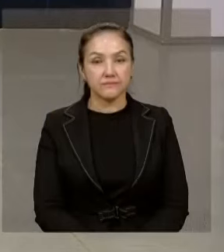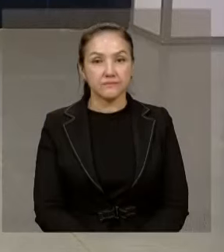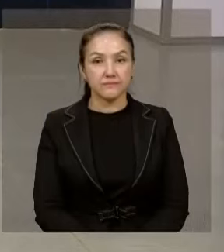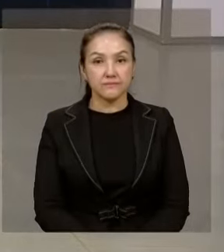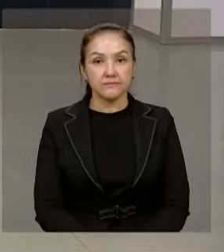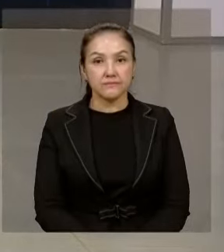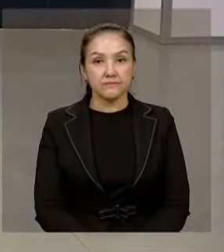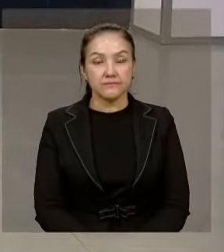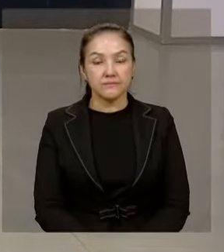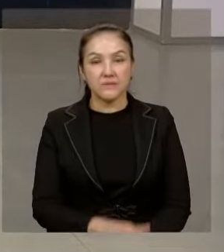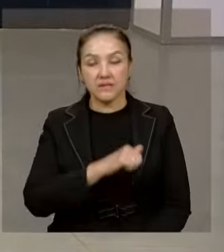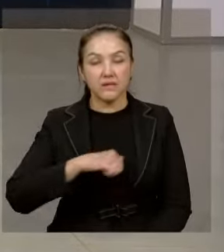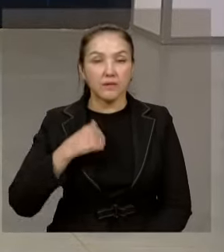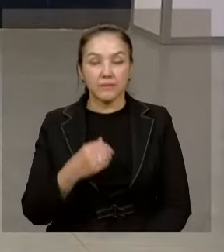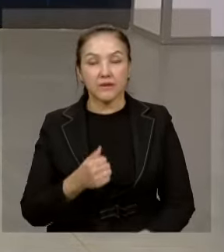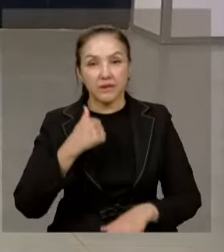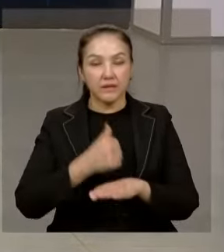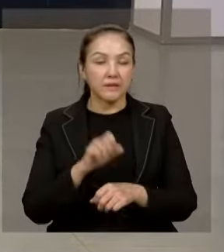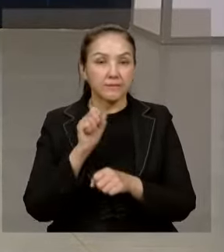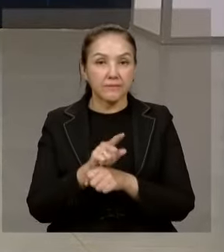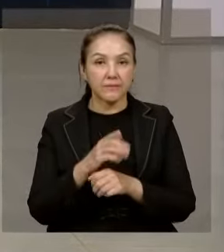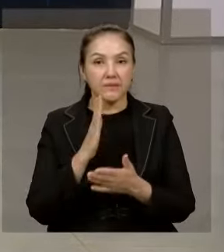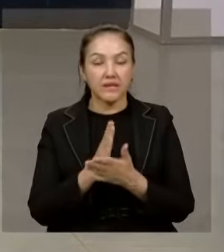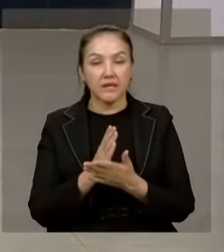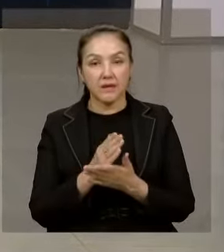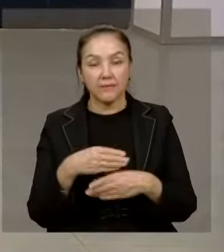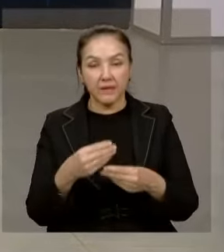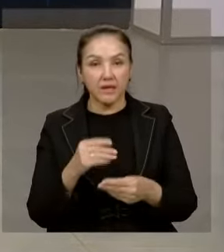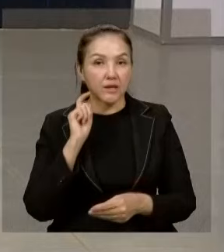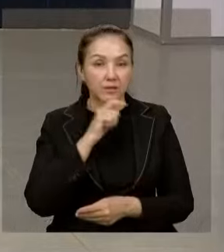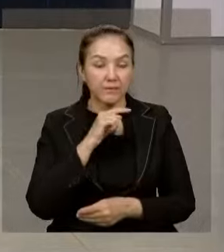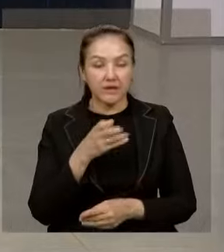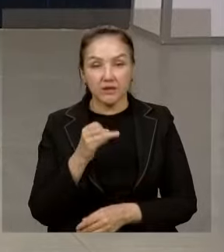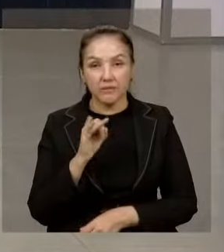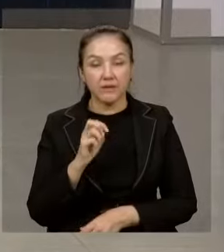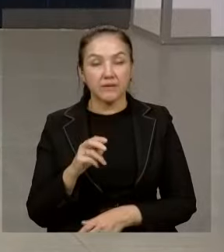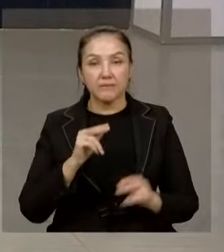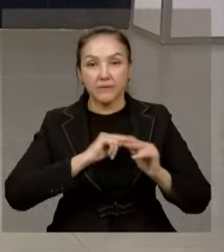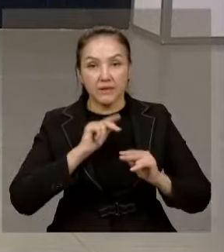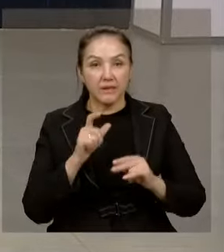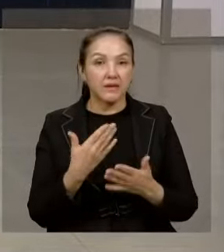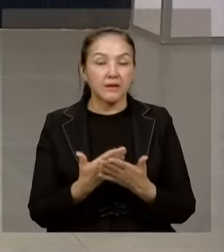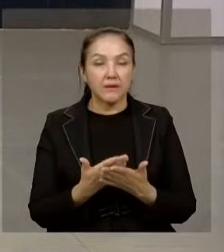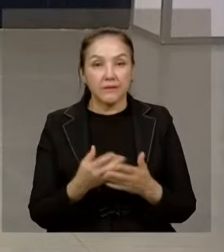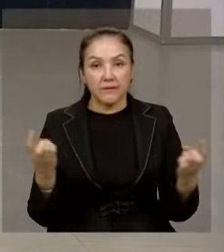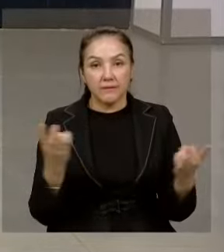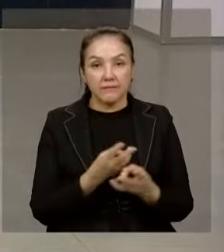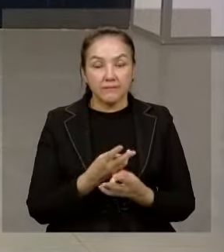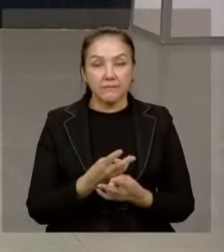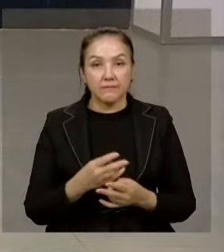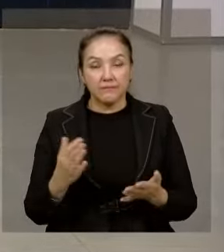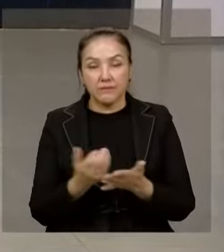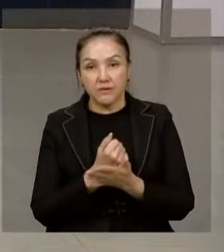значения самой насущной задачей является и обеспечение экономики квалифицированными кадрами прежде всего необходимо